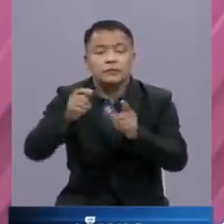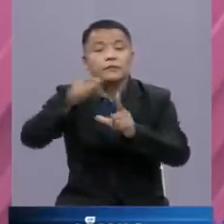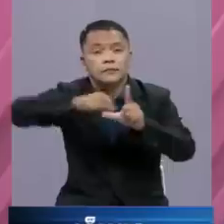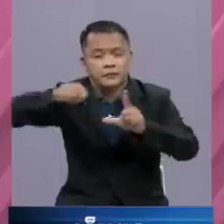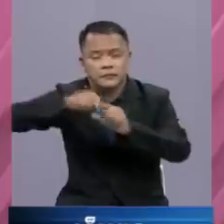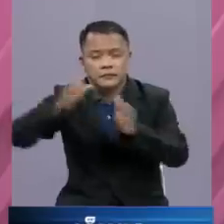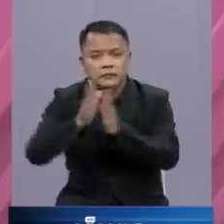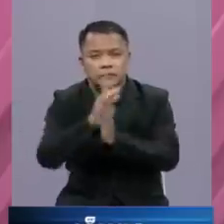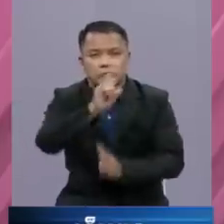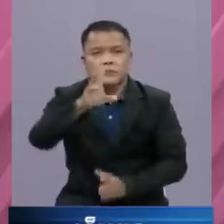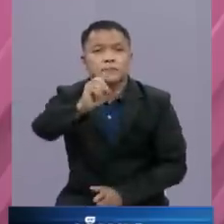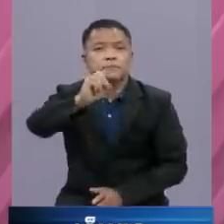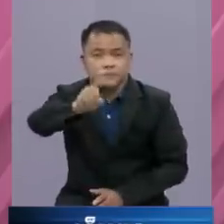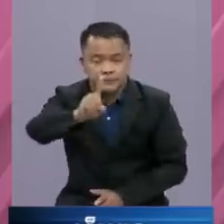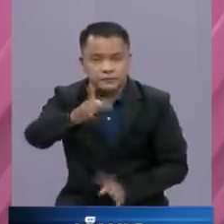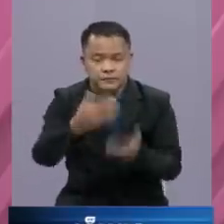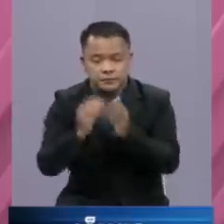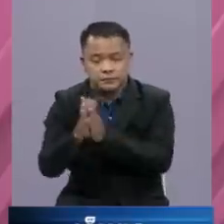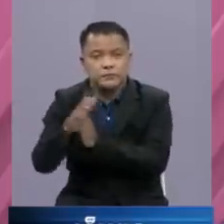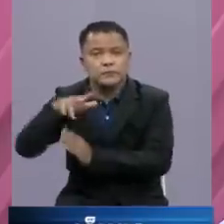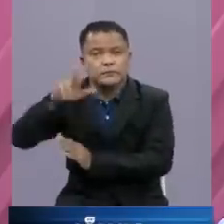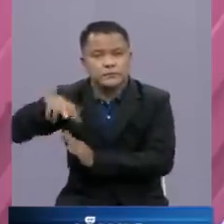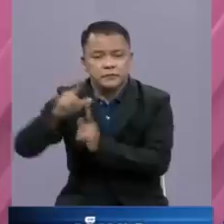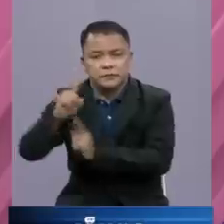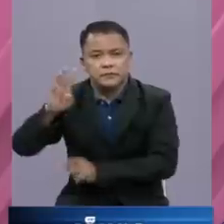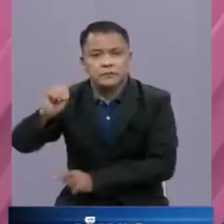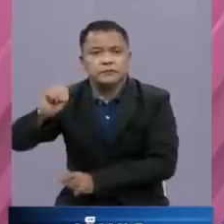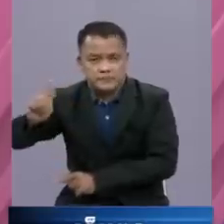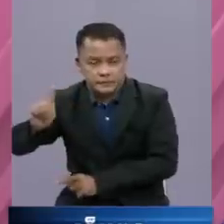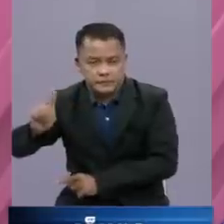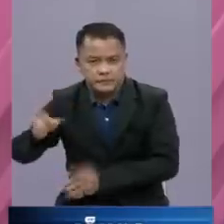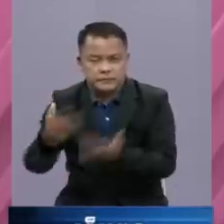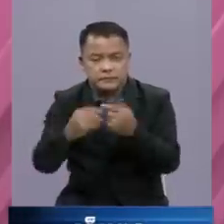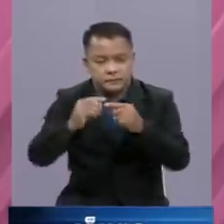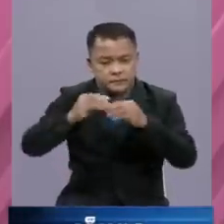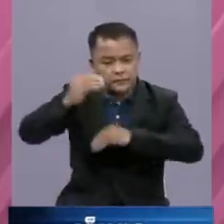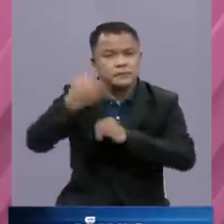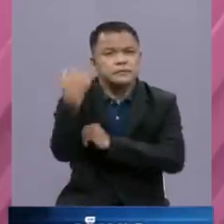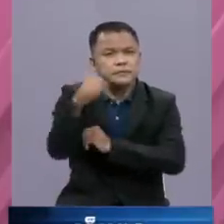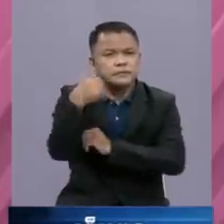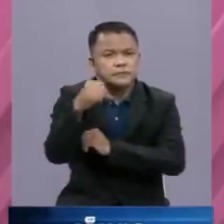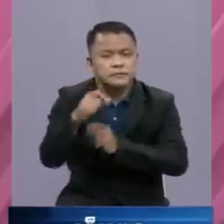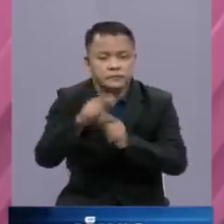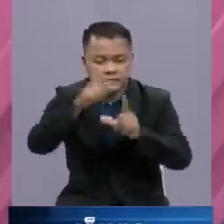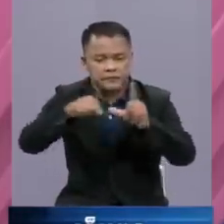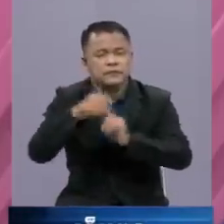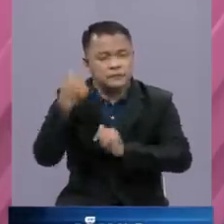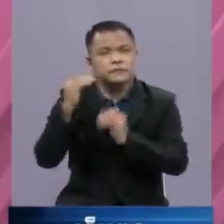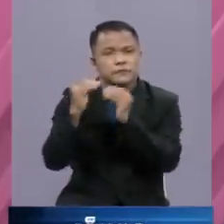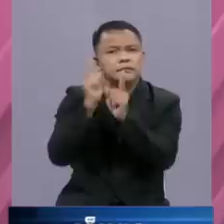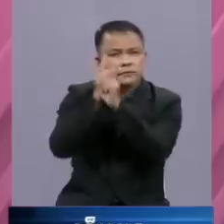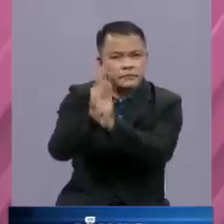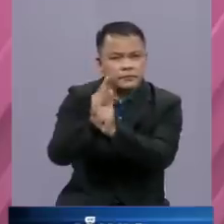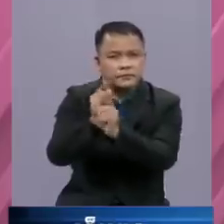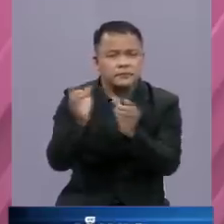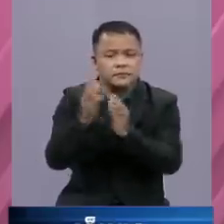ไกลมี151เสียงมากกว่าพรรคเพื่อไทย141เสียงห่างกัน10เสียงเนี่ยก้าวไกลก็ชอบทำที่จะ